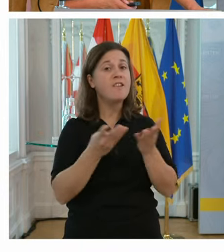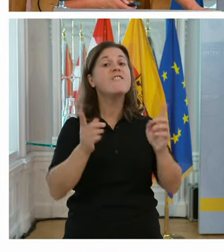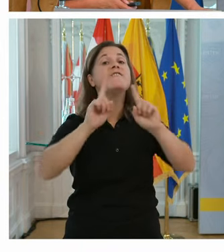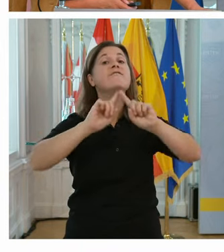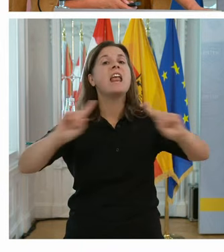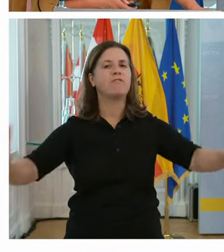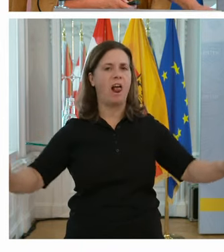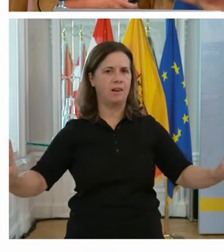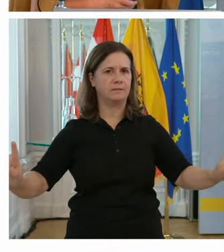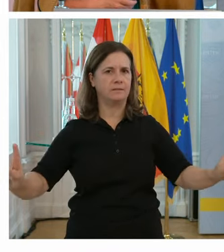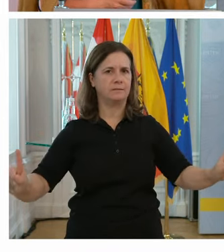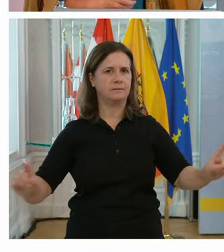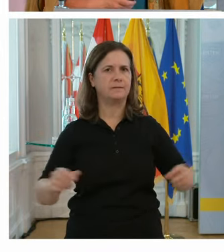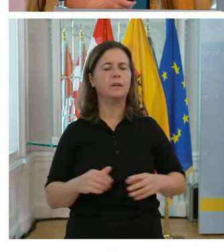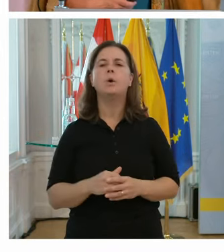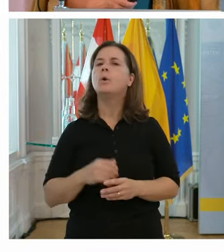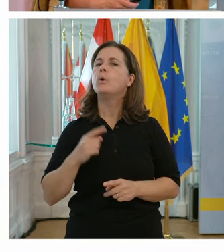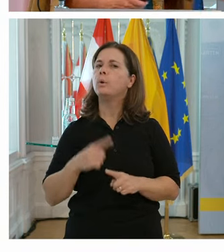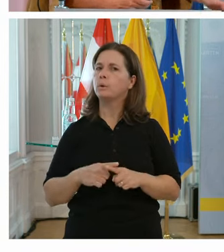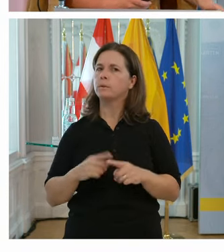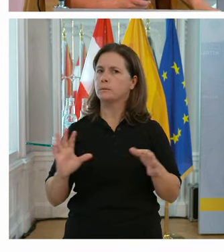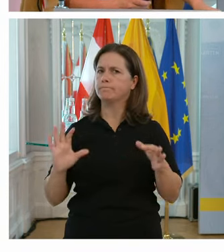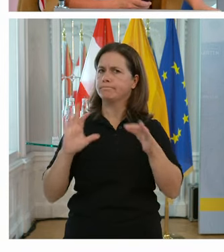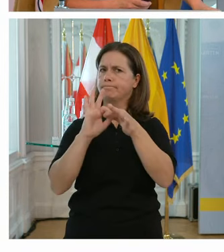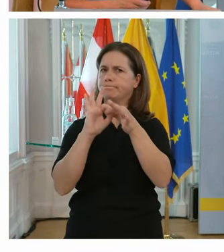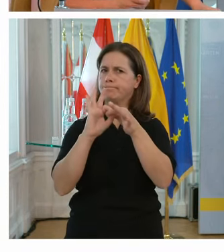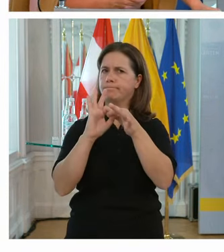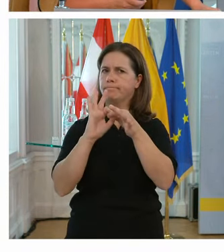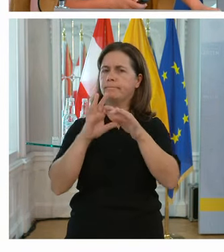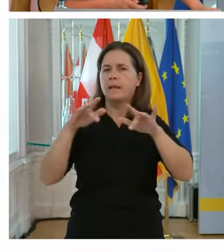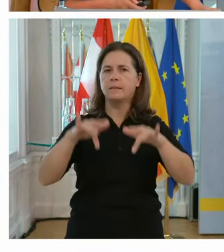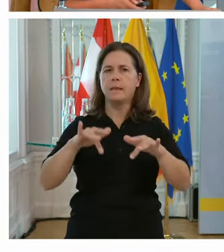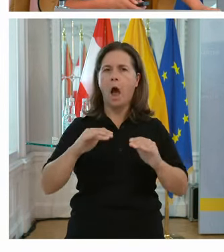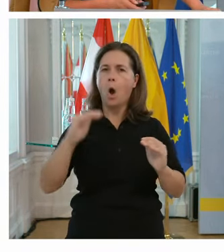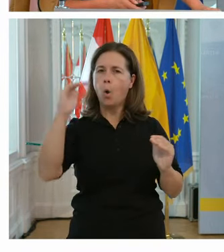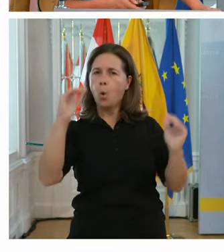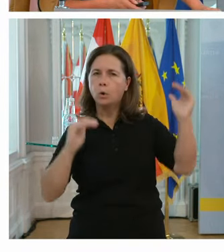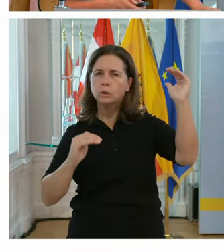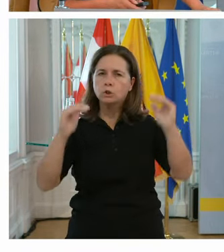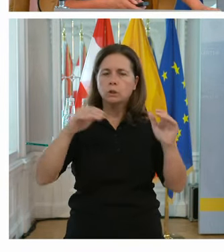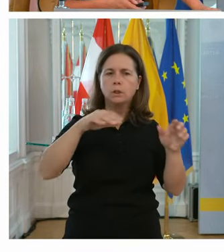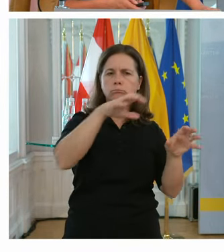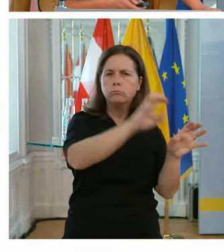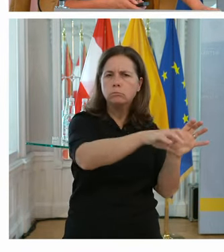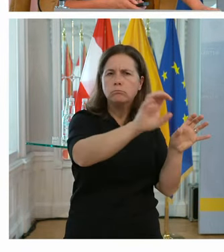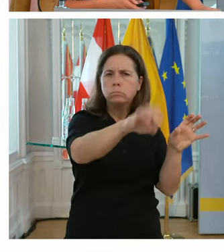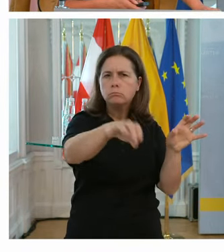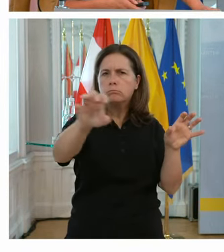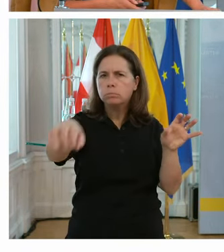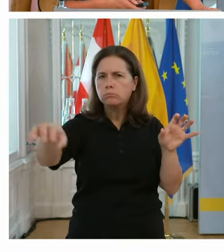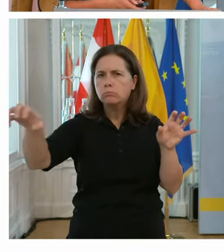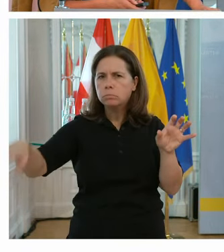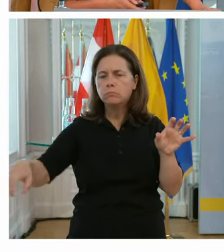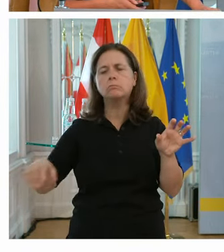Vielfalt. Und entsprechend hier an den unterschiedlichsten Ecken und Enden